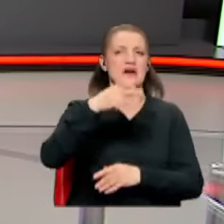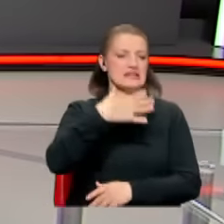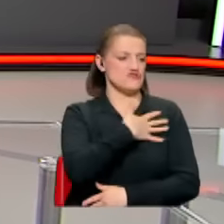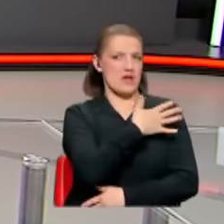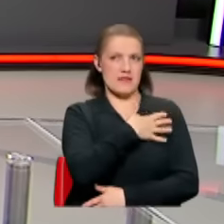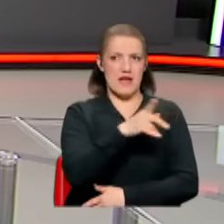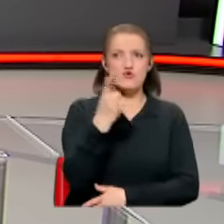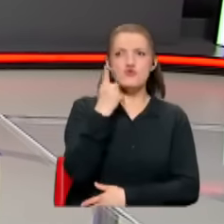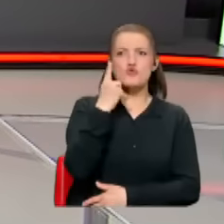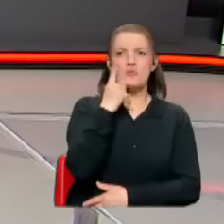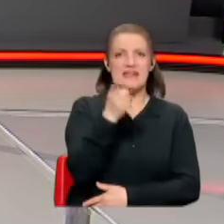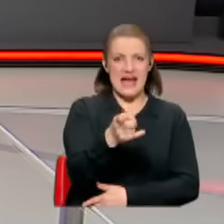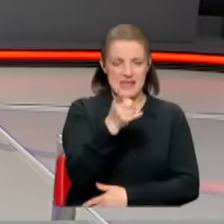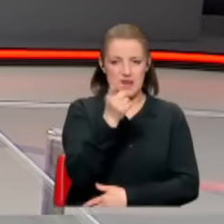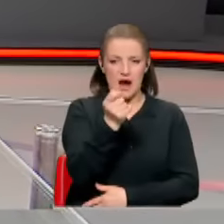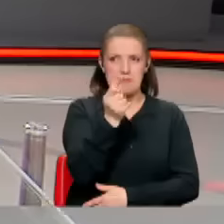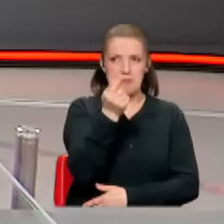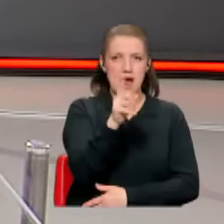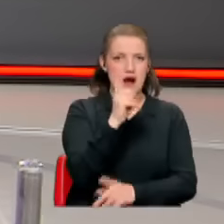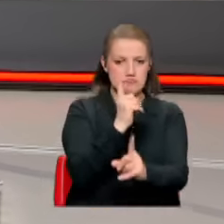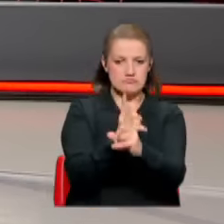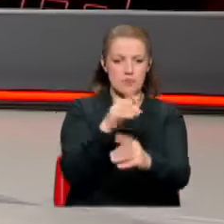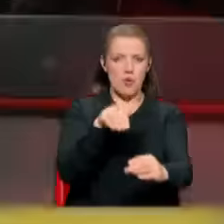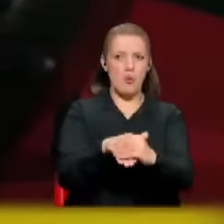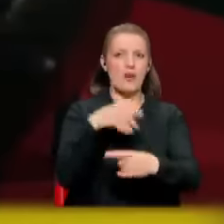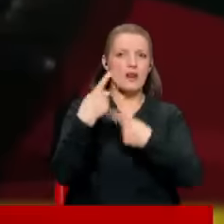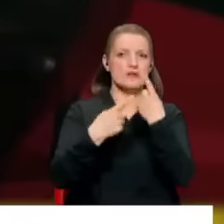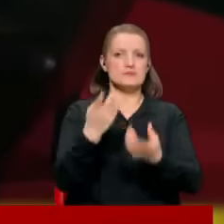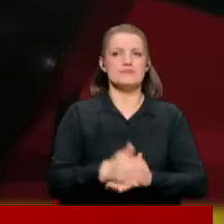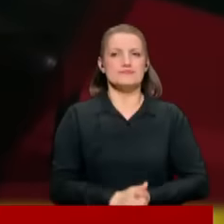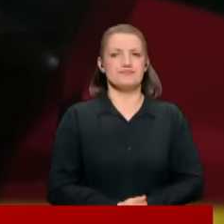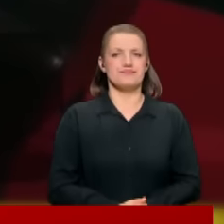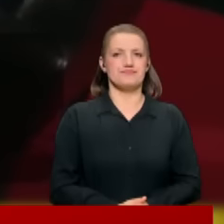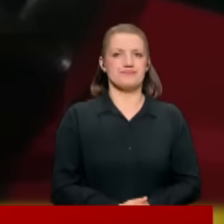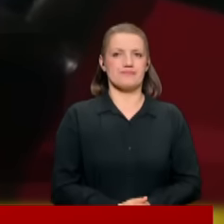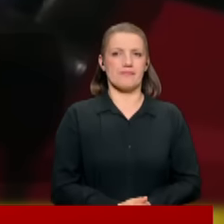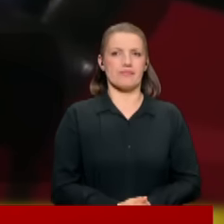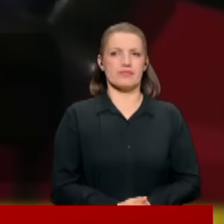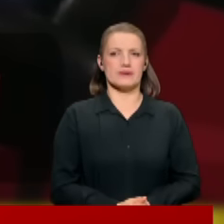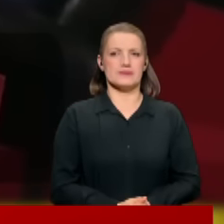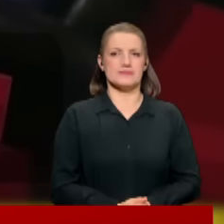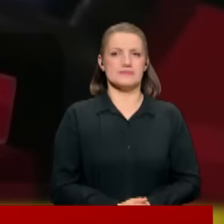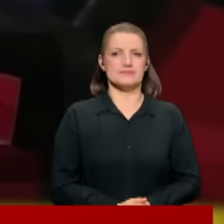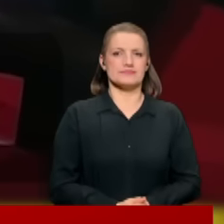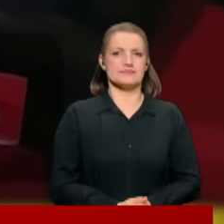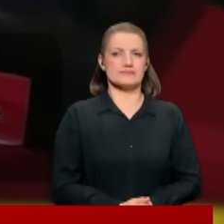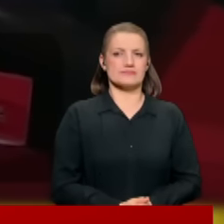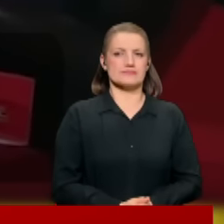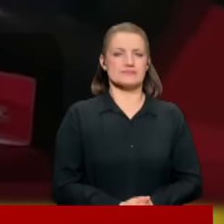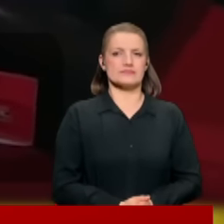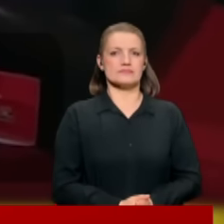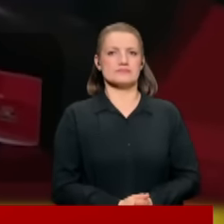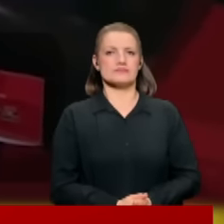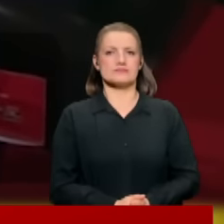karşılığı oy iddiası. Paraya tutulacaktır. Cumhurbaşkanımızın sizlere hediyesi, bunun bilgisini vermek için aramıştık.